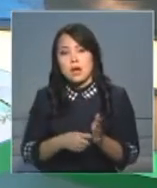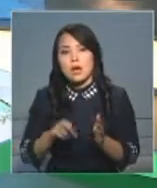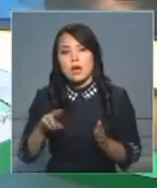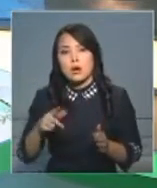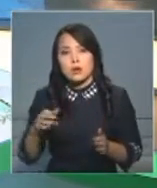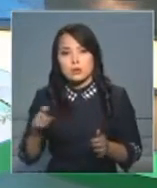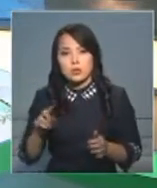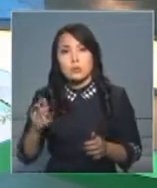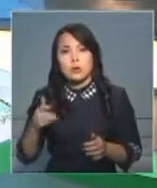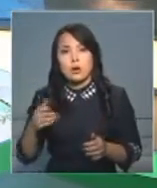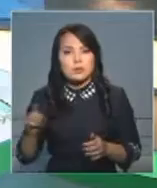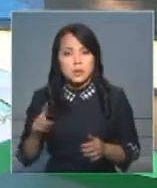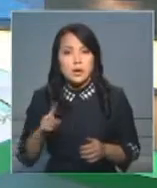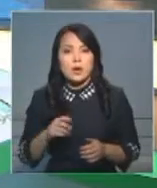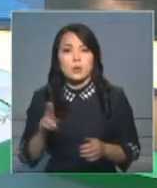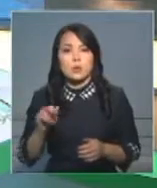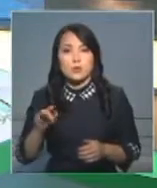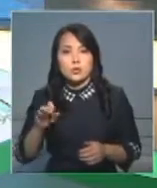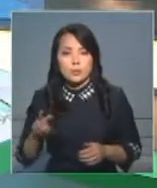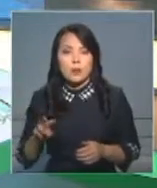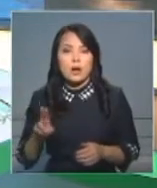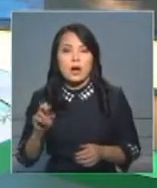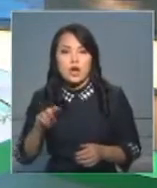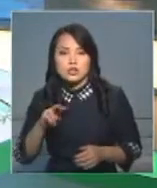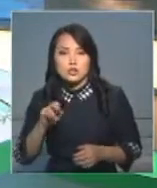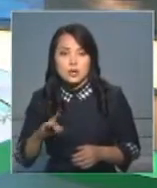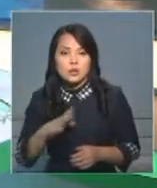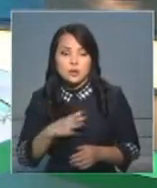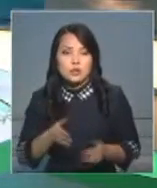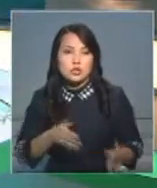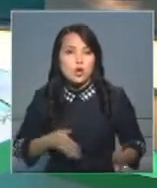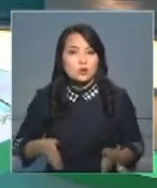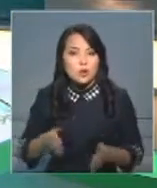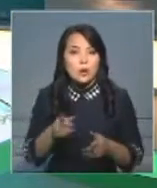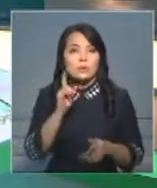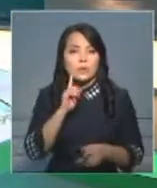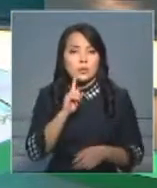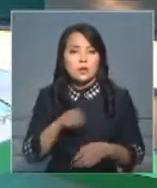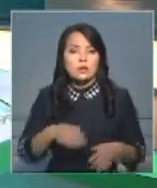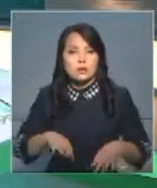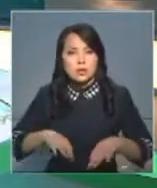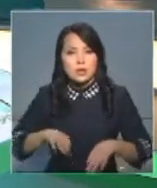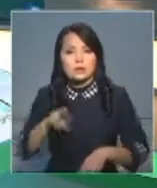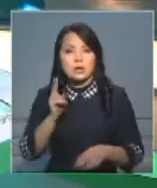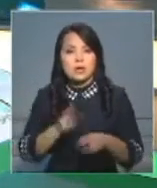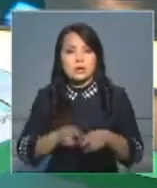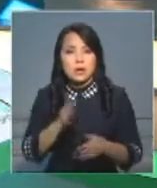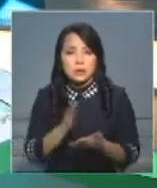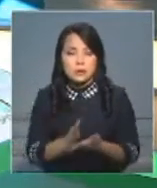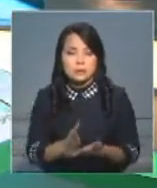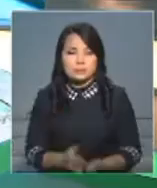Аягөз, Бұғар және Күршім, Қалжыр, Ташолының кей бөліктерінде көлік қозғалысына шектеу қойылды.